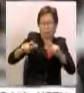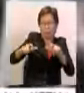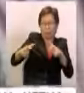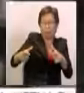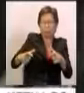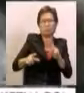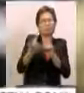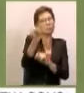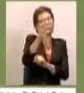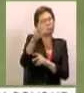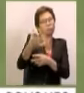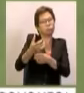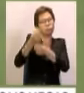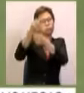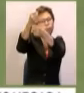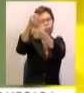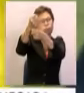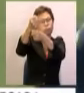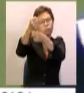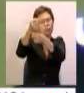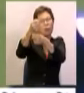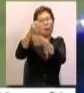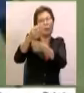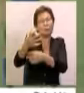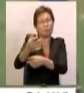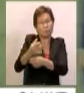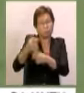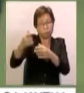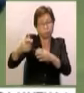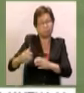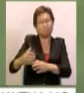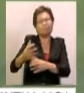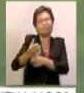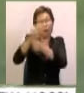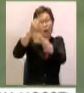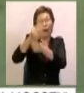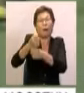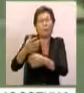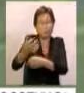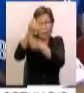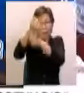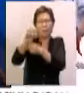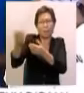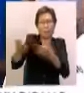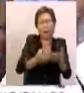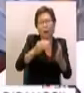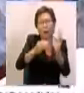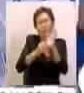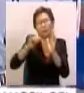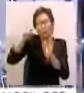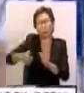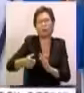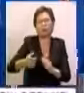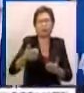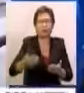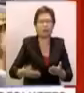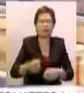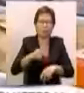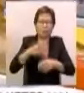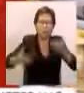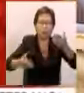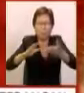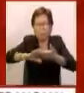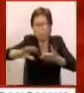adalah satu-satunya keputusan yang menjadi bekalan untuk dibawa ke Bangkok esok. Mungkin sesuatu boleh dipelajari ketika